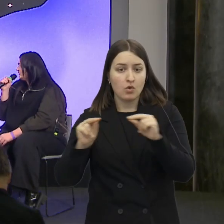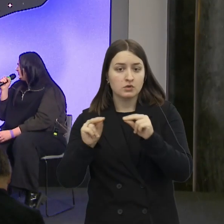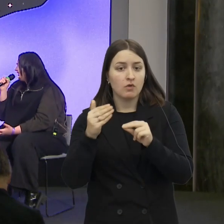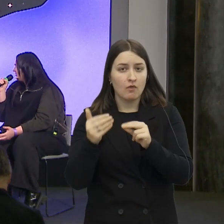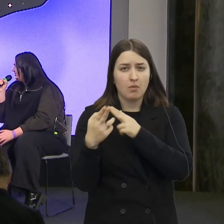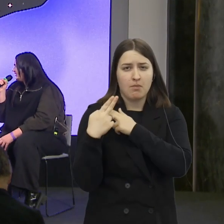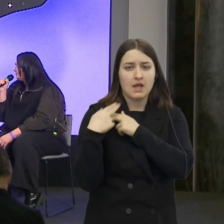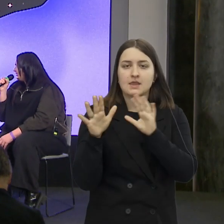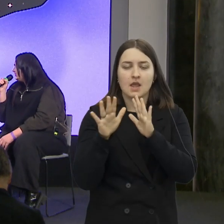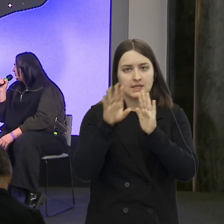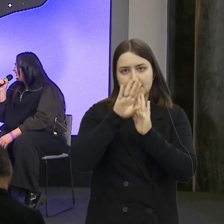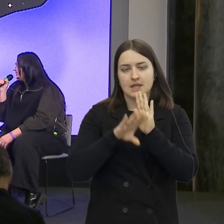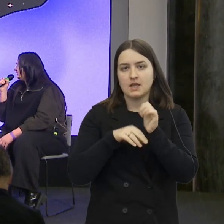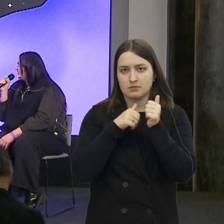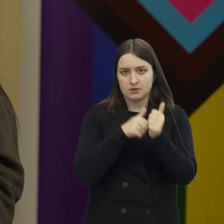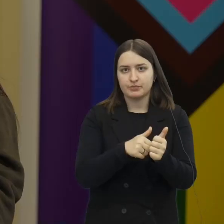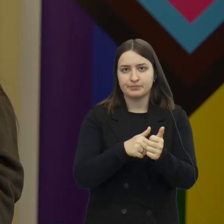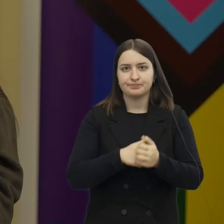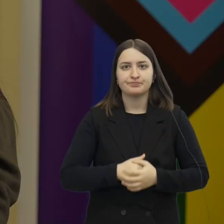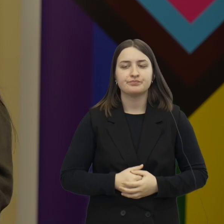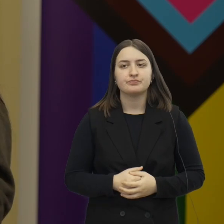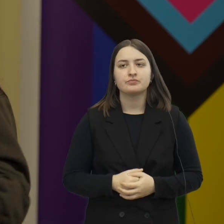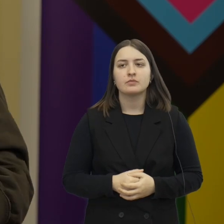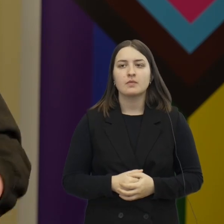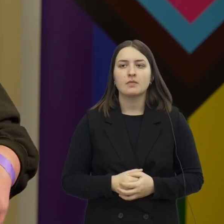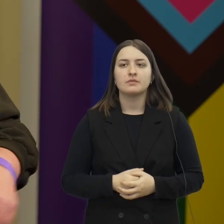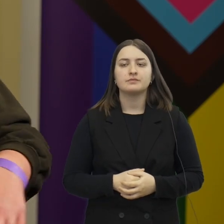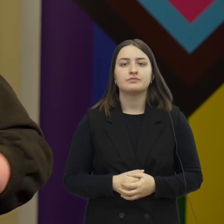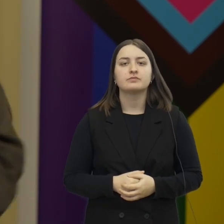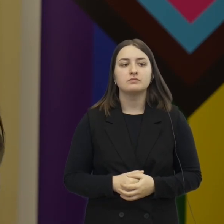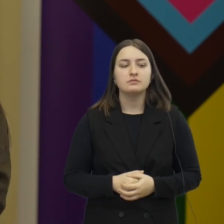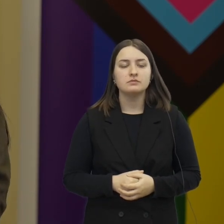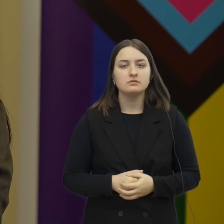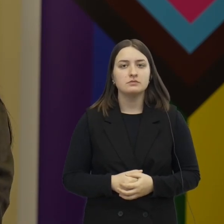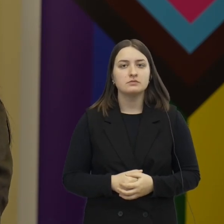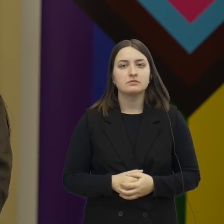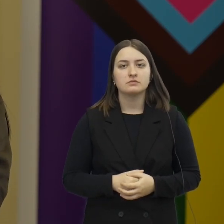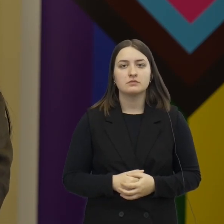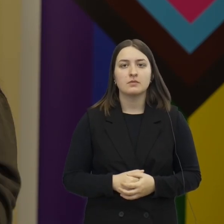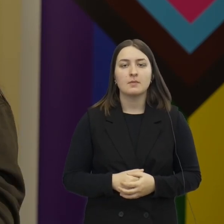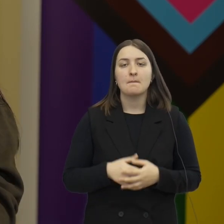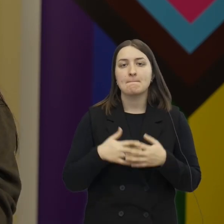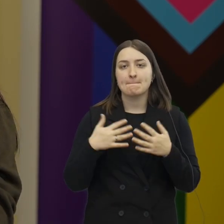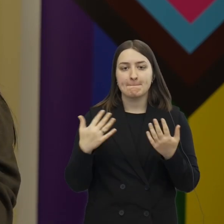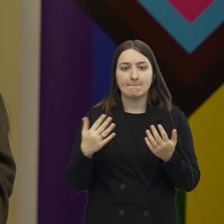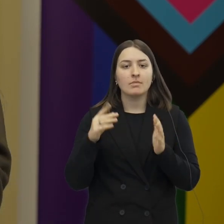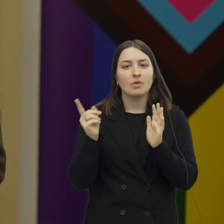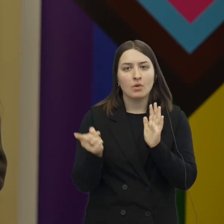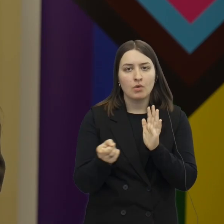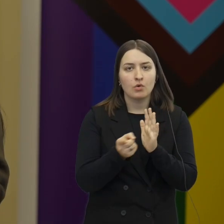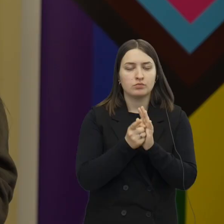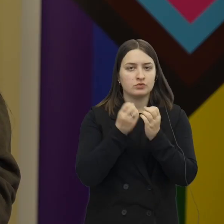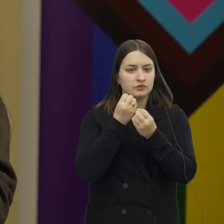Aišku, mūsų situacijoje tai yra prašiau, nes tokio privalomo švietimo įvairovės tema nėra,